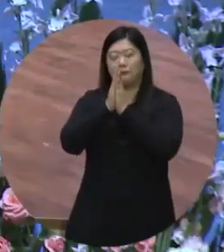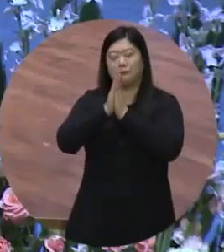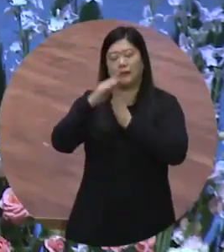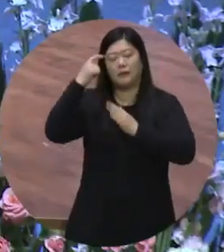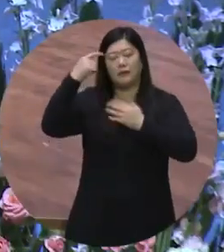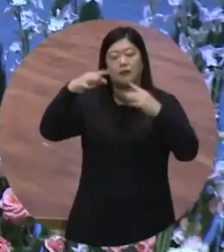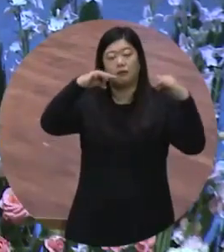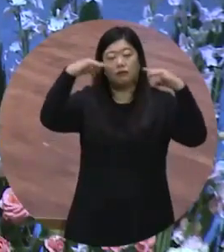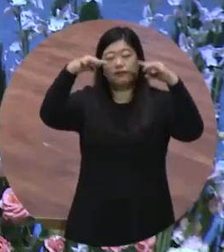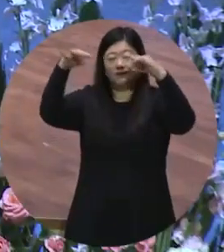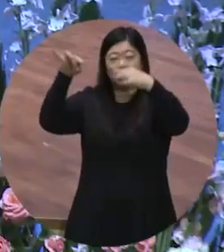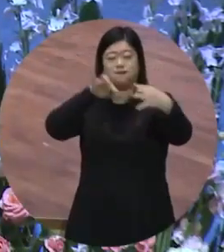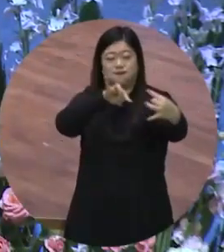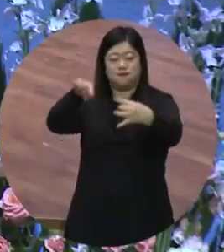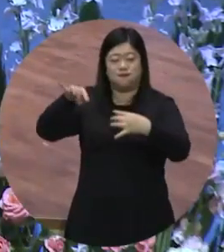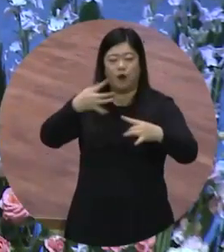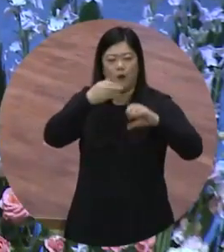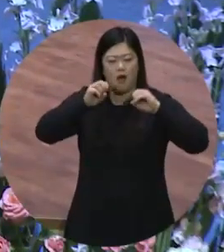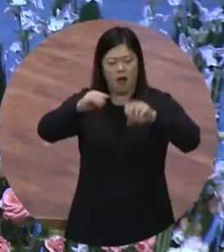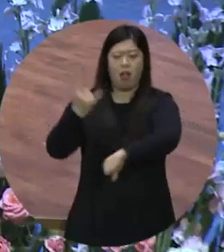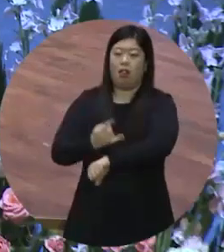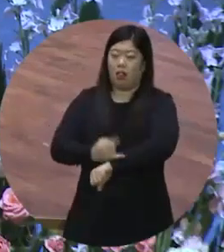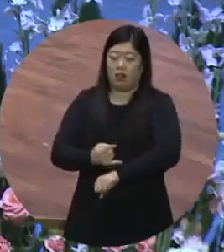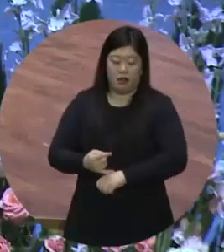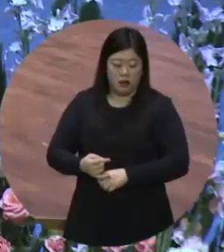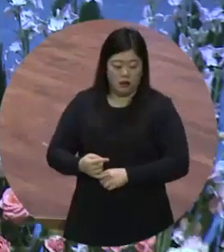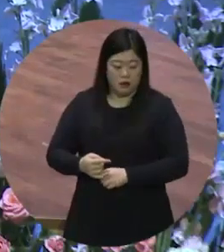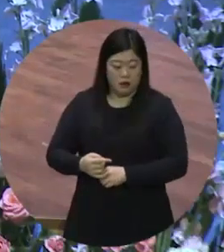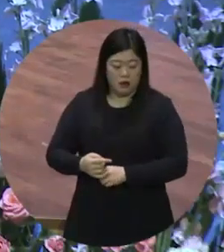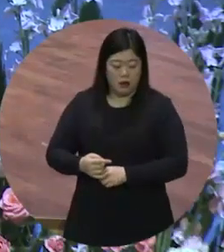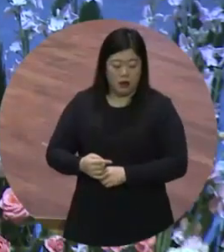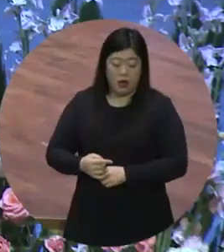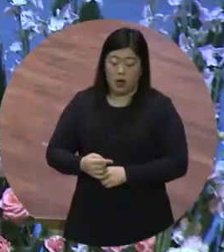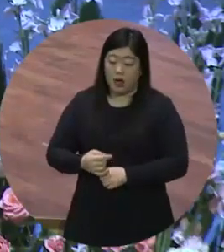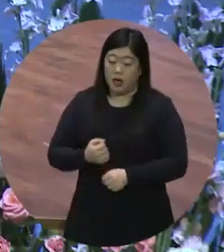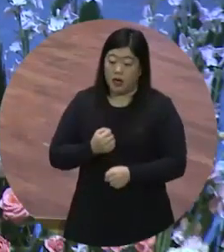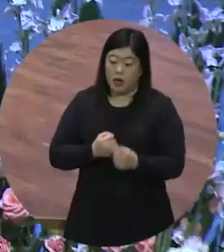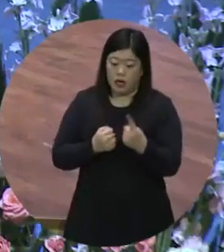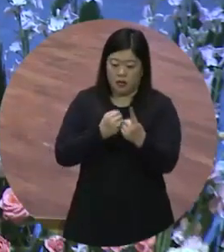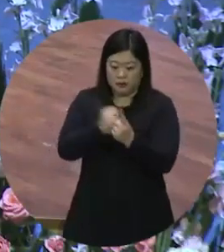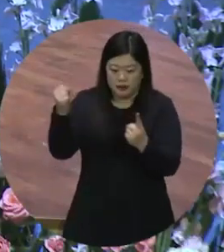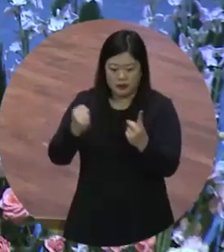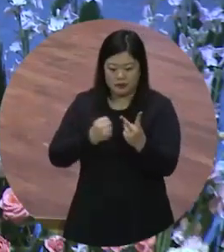능력을 나타내도록 할 것이요. 또 이렇게 말했습니다. 그러니까